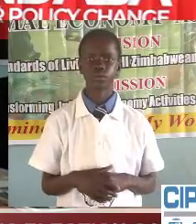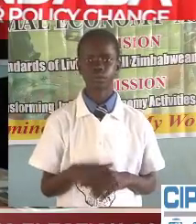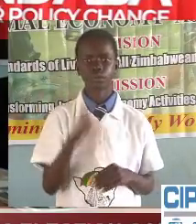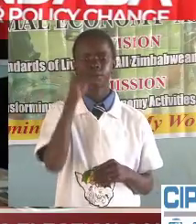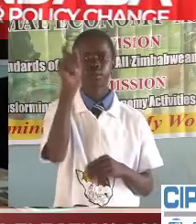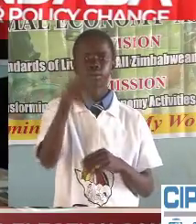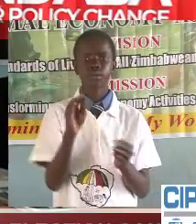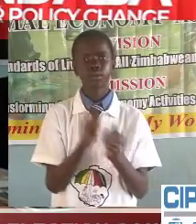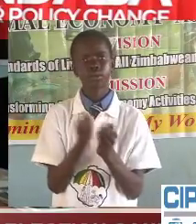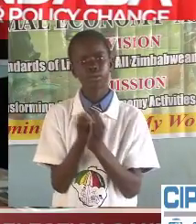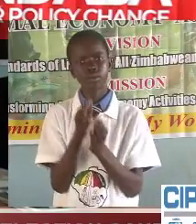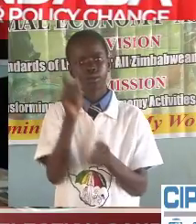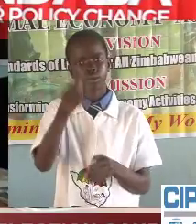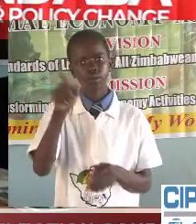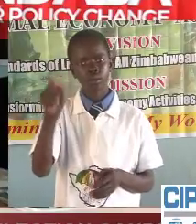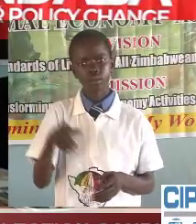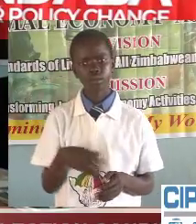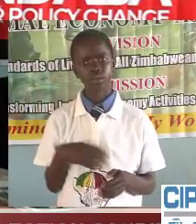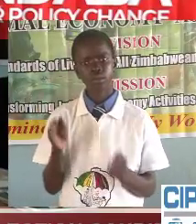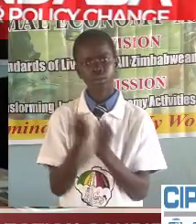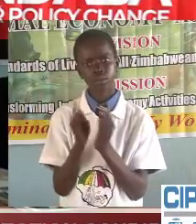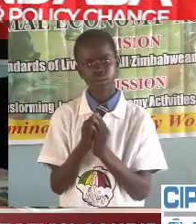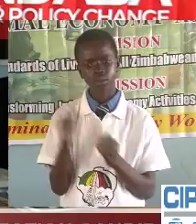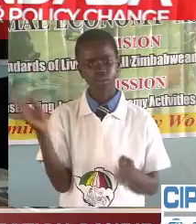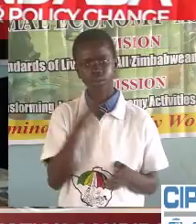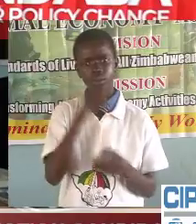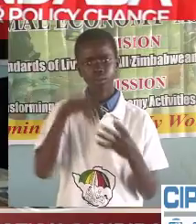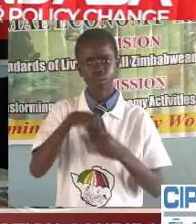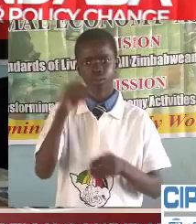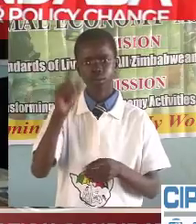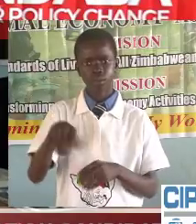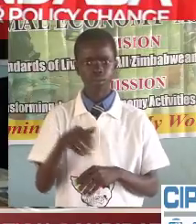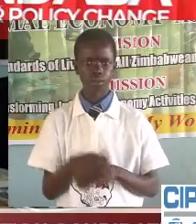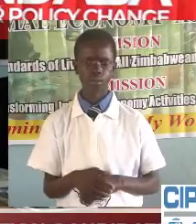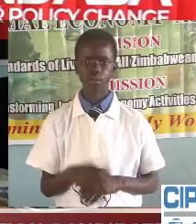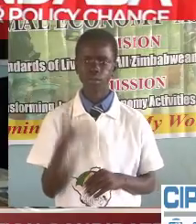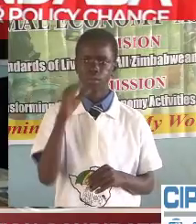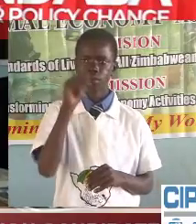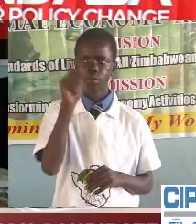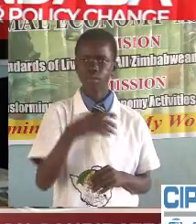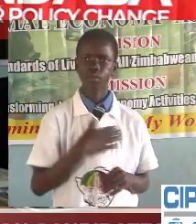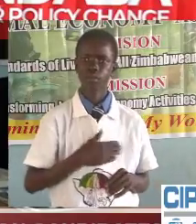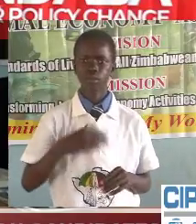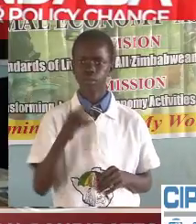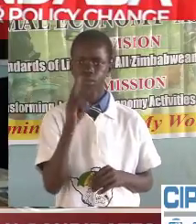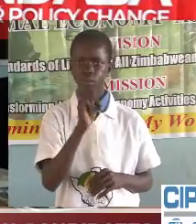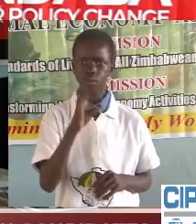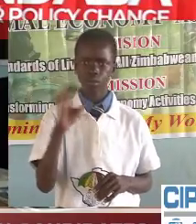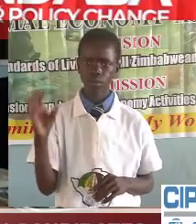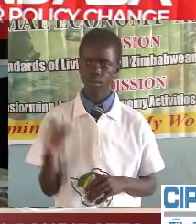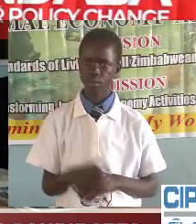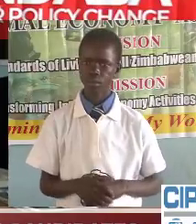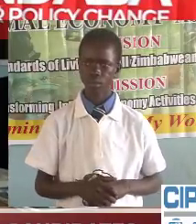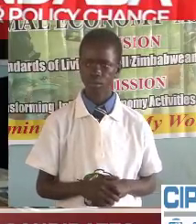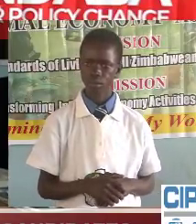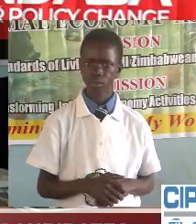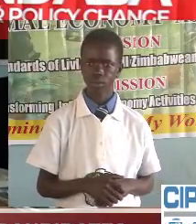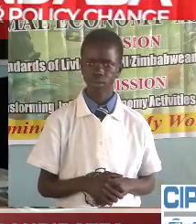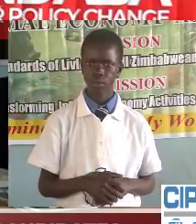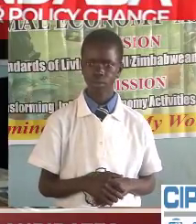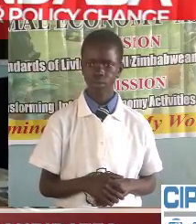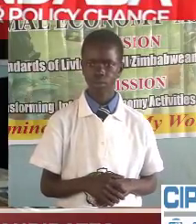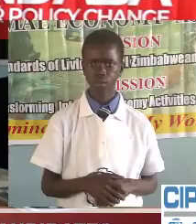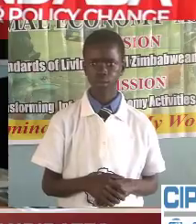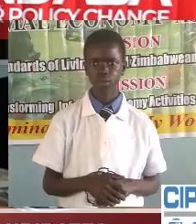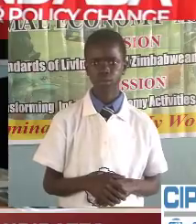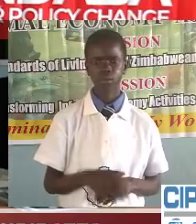kunzwo mapolicies enyu with regards to that sezvo muri kuda kupinda mucouncil mapolicies enyu akamira sei?